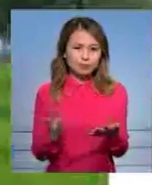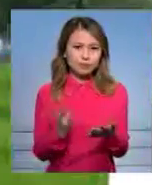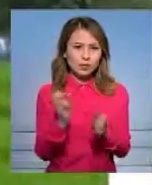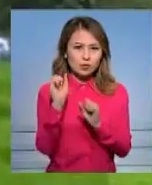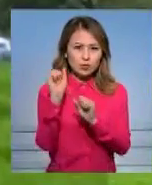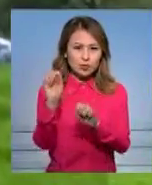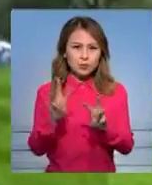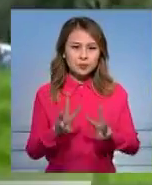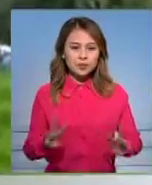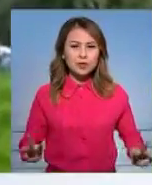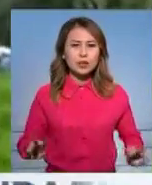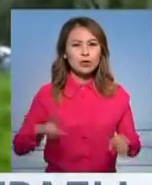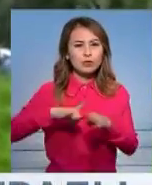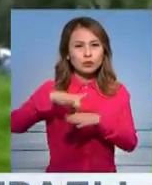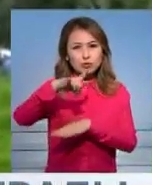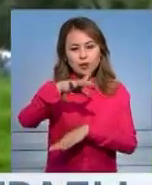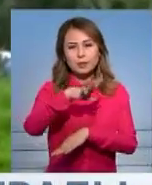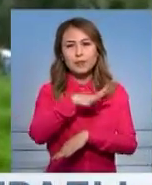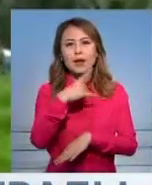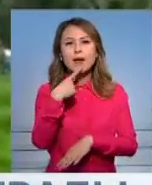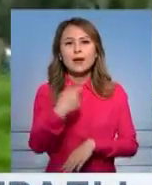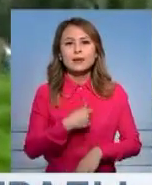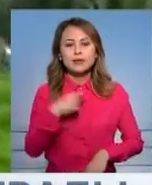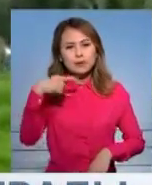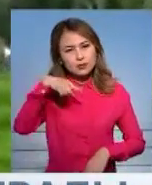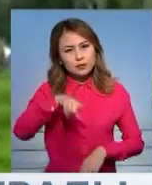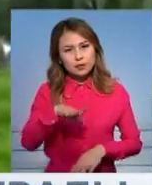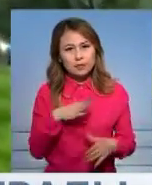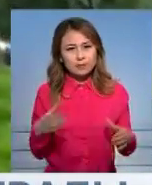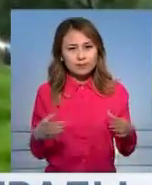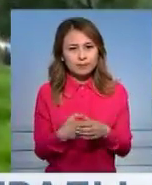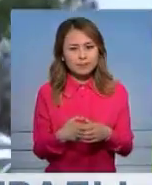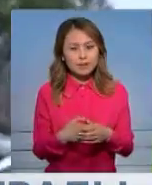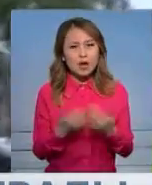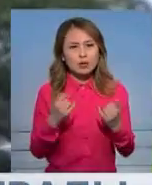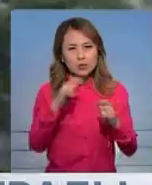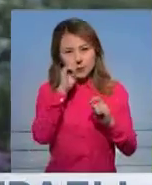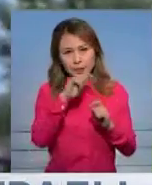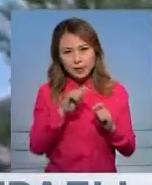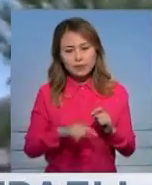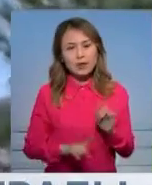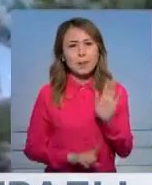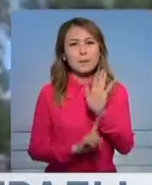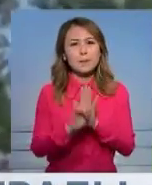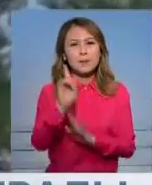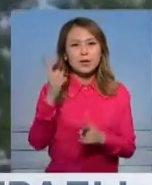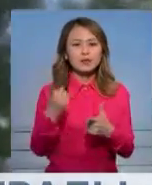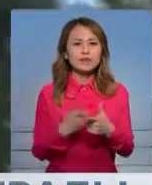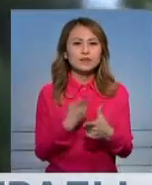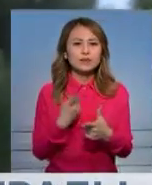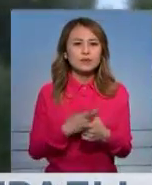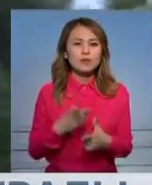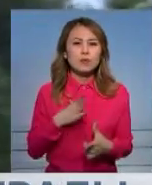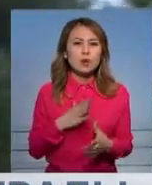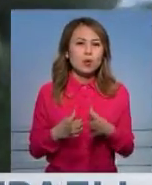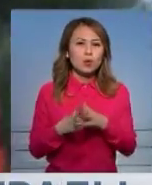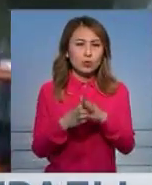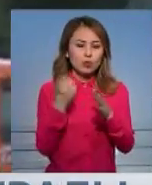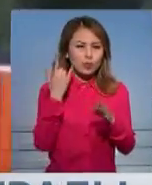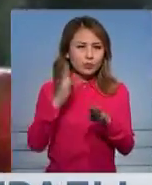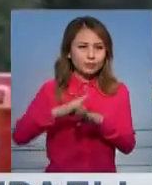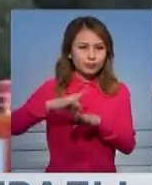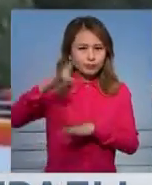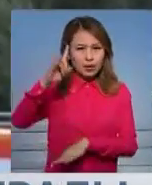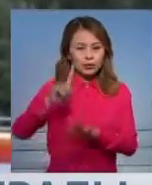Қорғаныс министрлігі ұшақ бортында әскерилер болған жариялады. Апатқа байланысты тергеу басталды. Ұшақ Буфарик әуе базасынан көкке көтерілгеннен